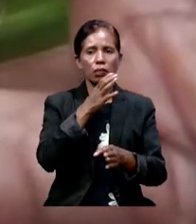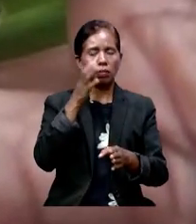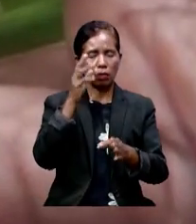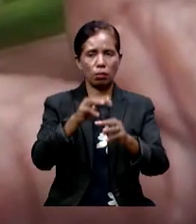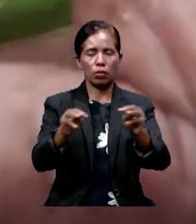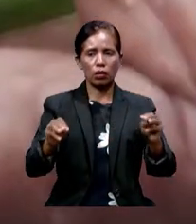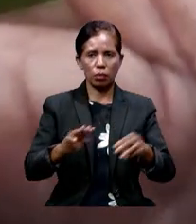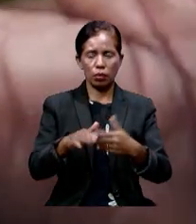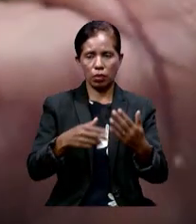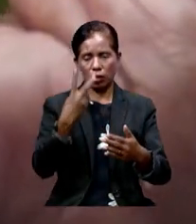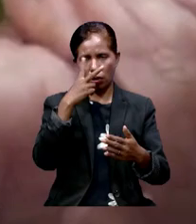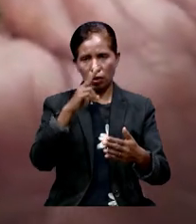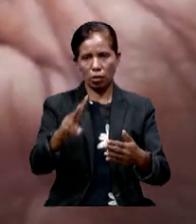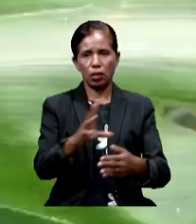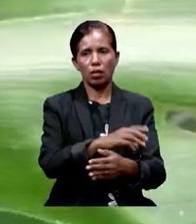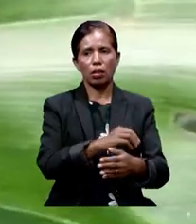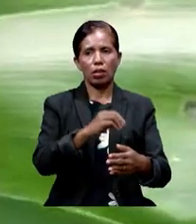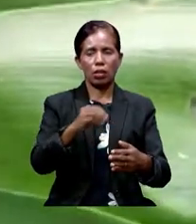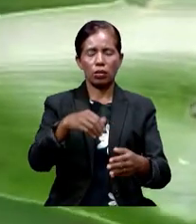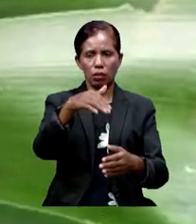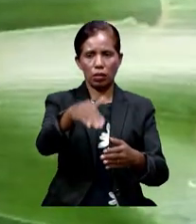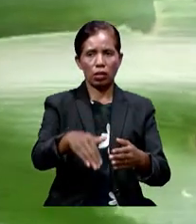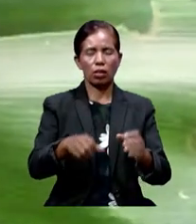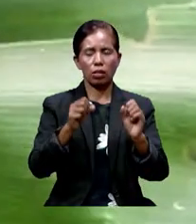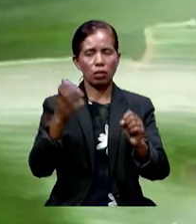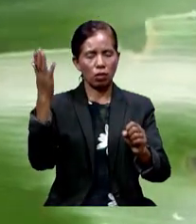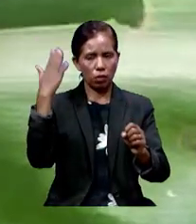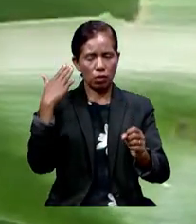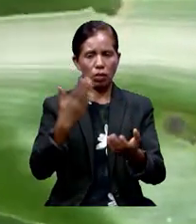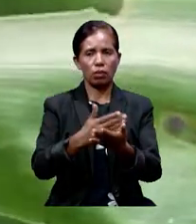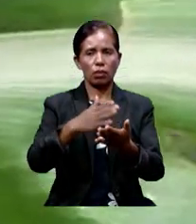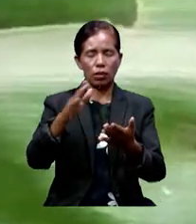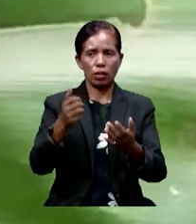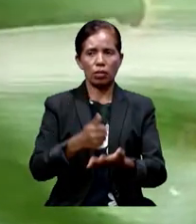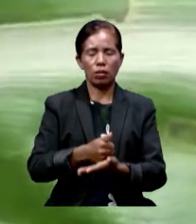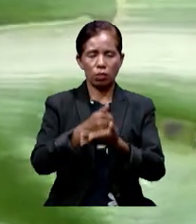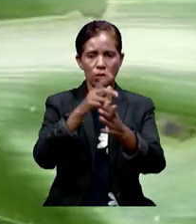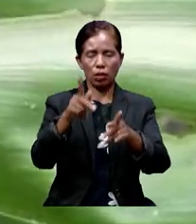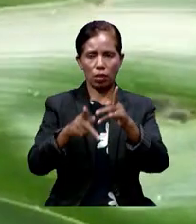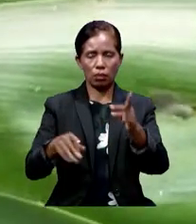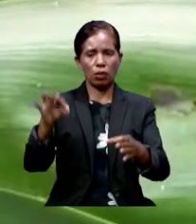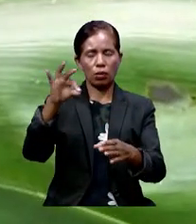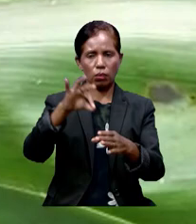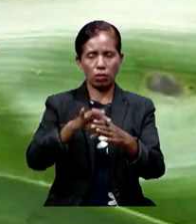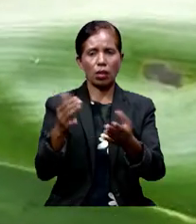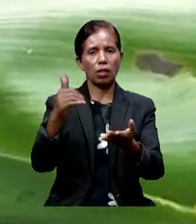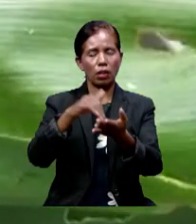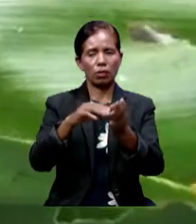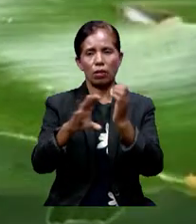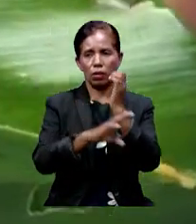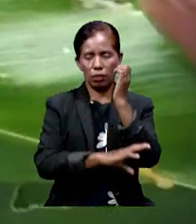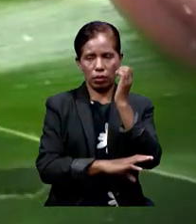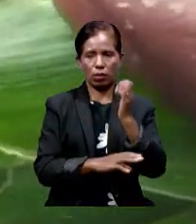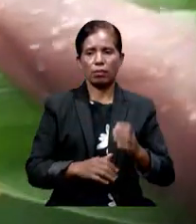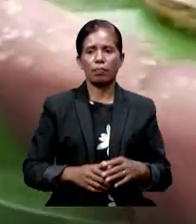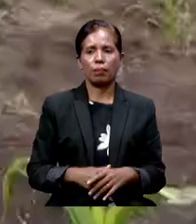atu halo zestaun horizere makina filatos nebe antes ne fahe ona hori azura komunidade halo produsaun aihan.